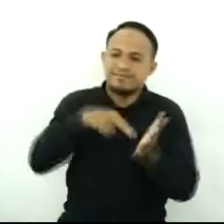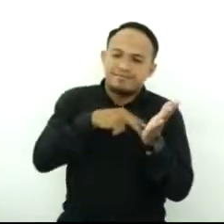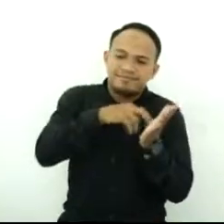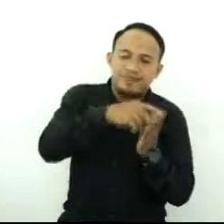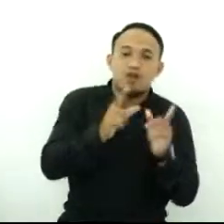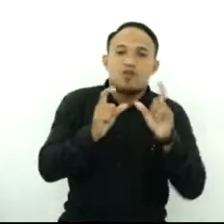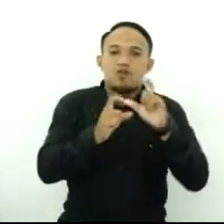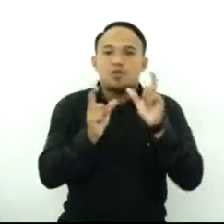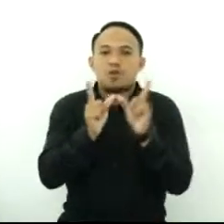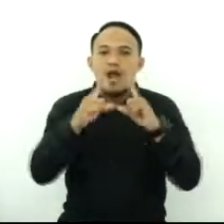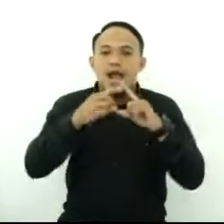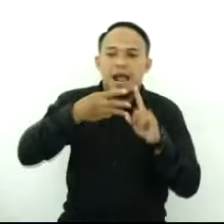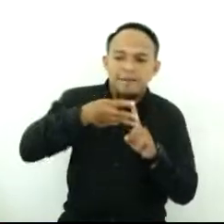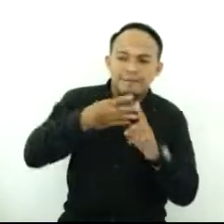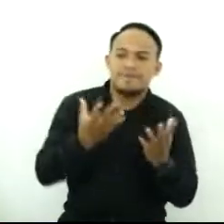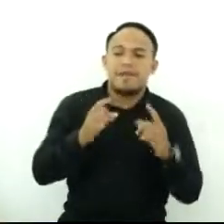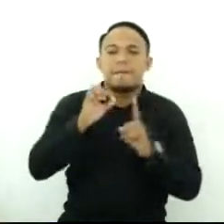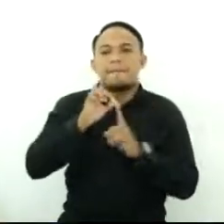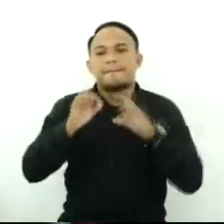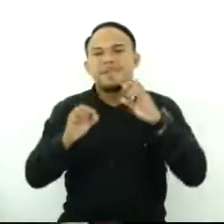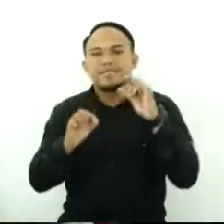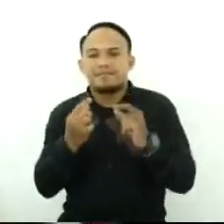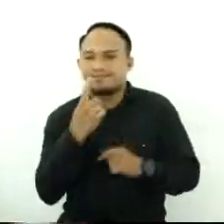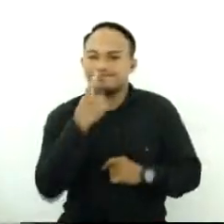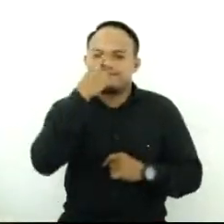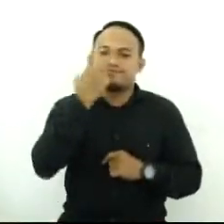jalani Sweep BCA